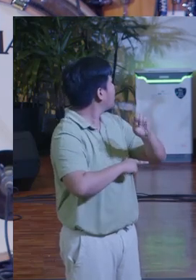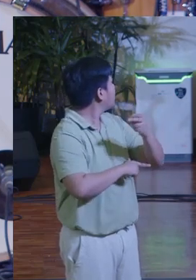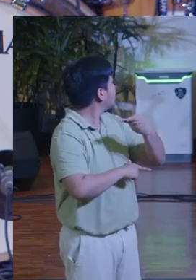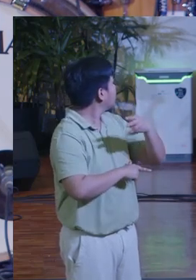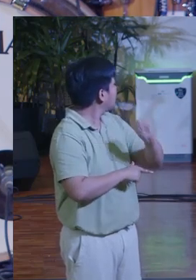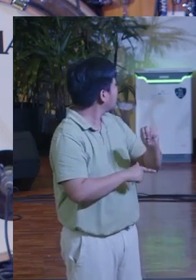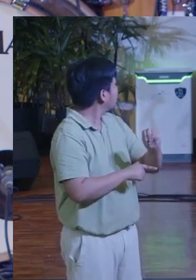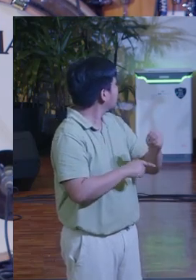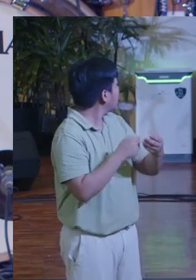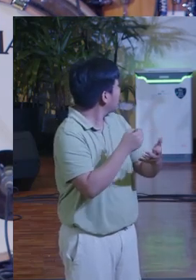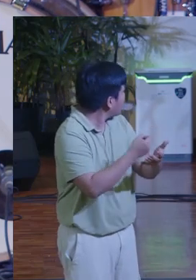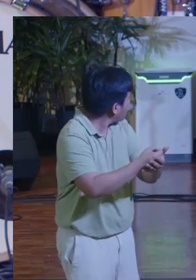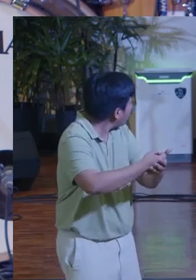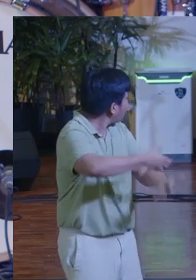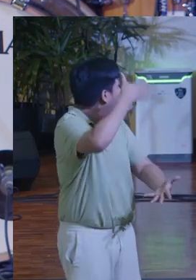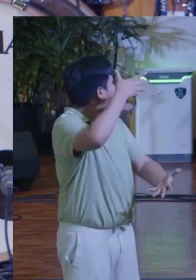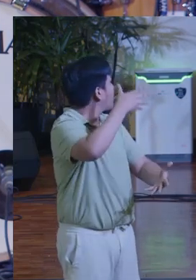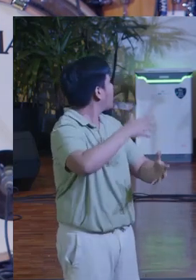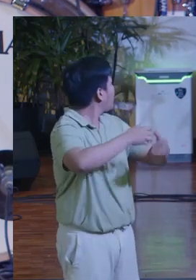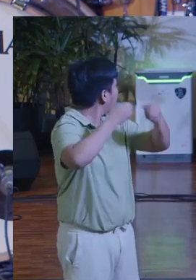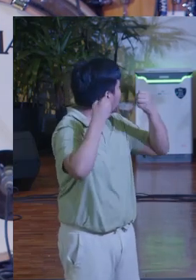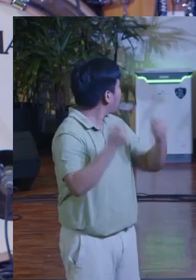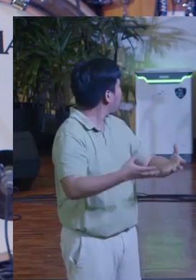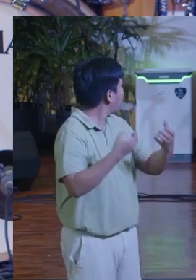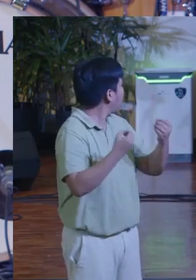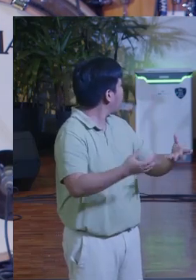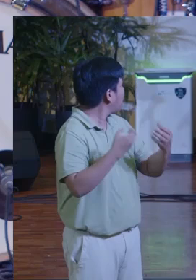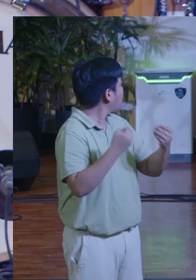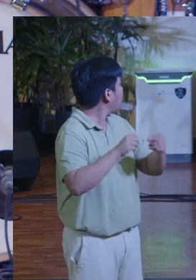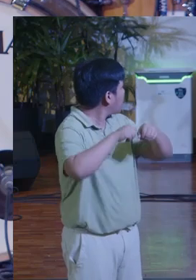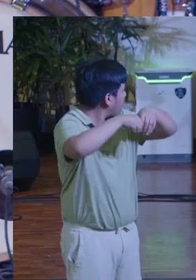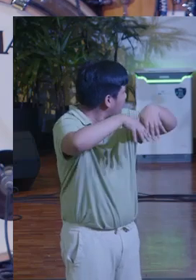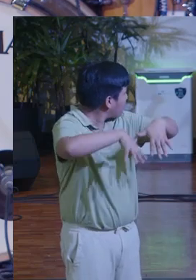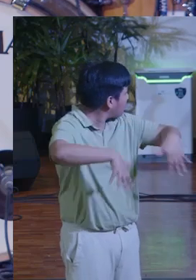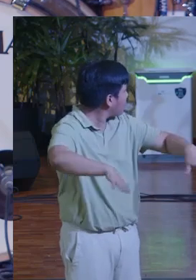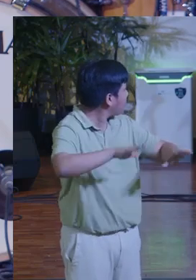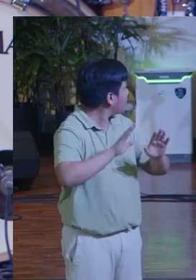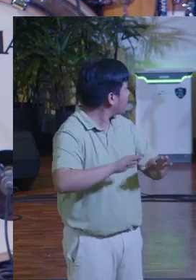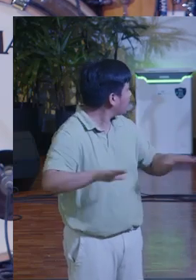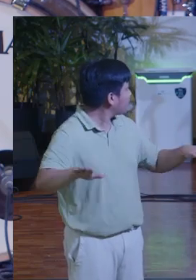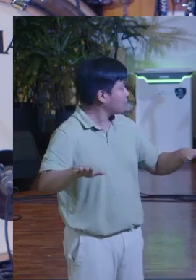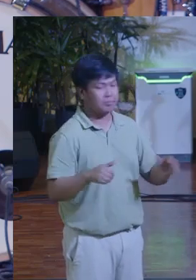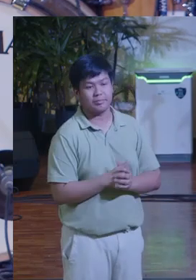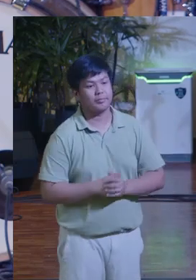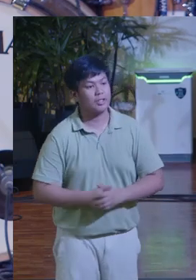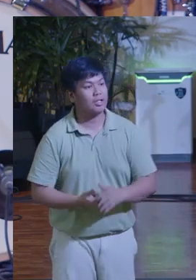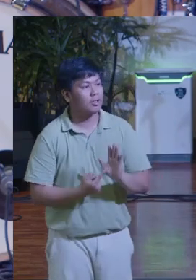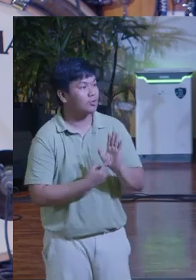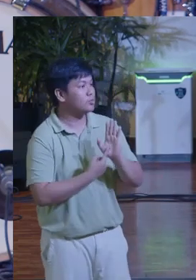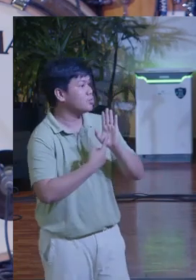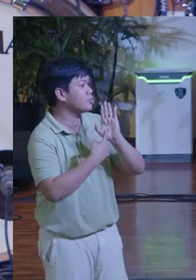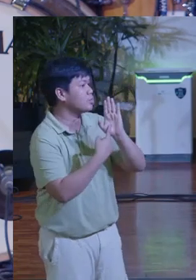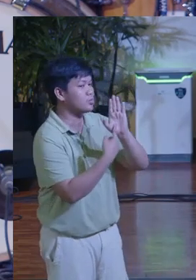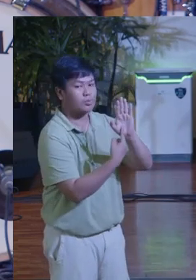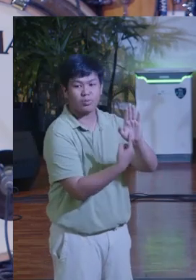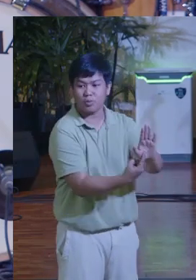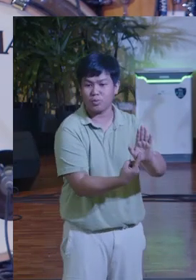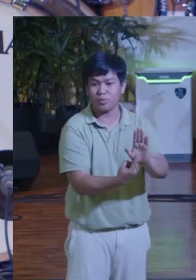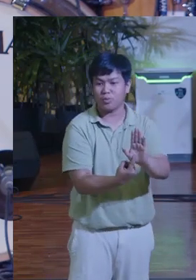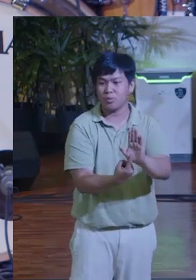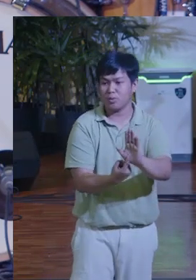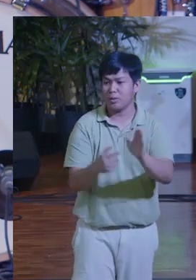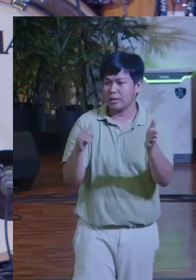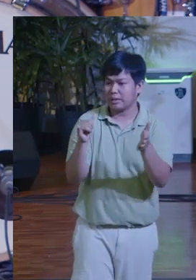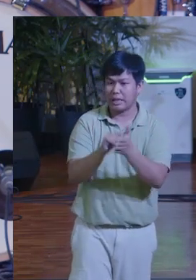were fruitful and multiplied greatly. Ito po ang naging isang pagliligtas